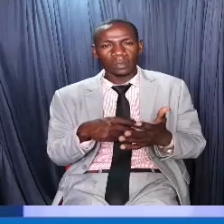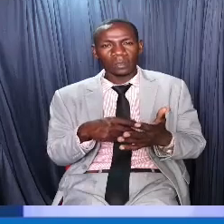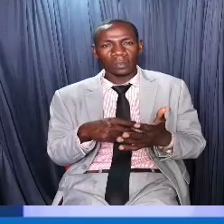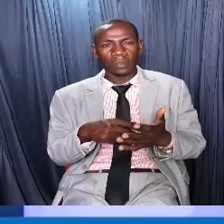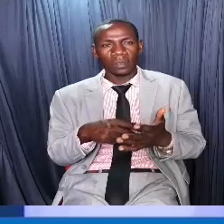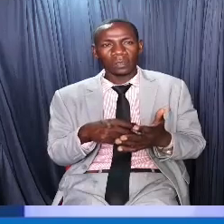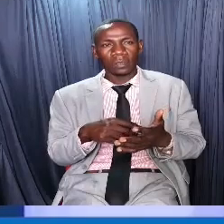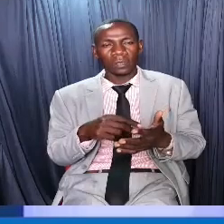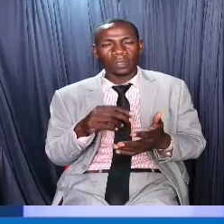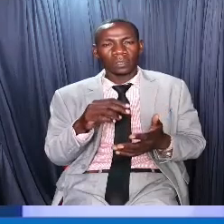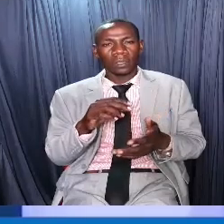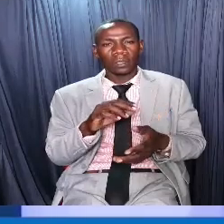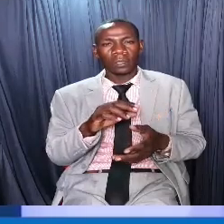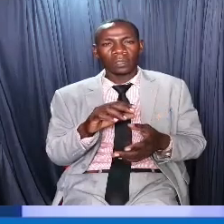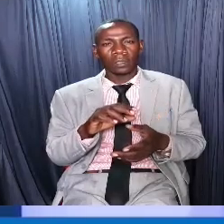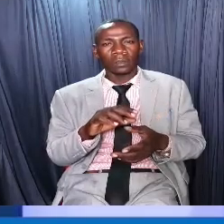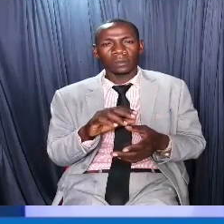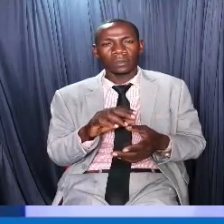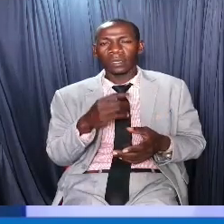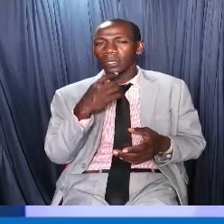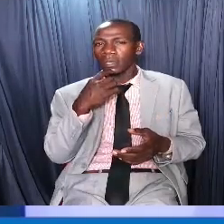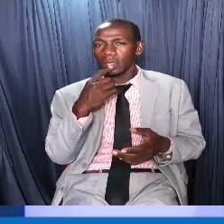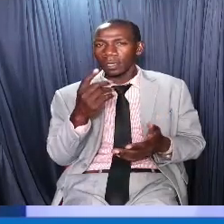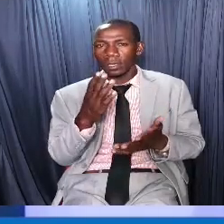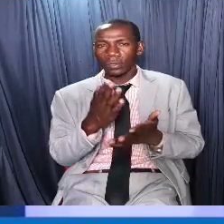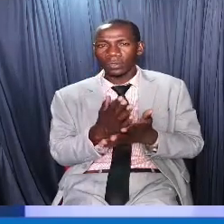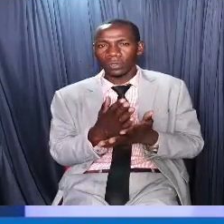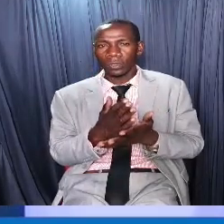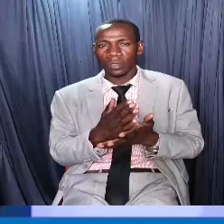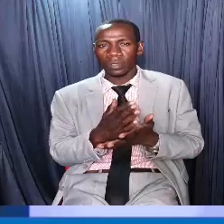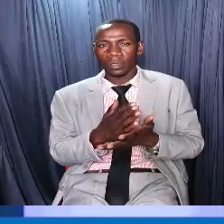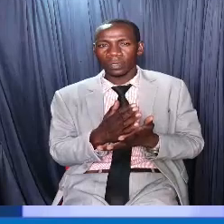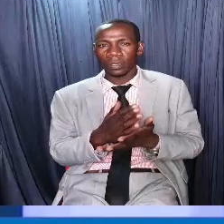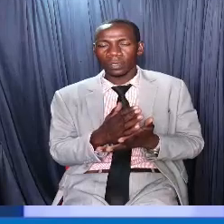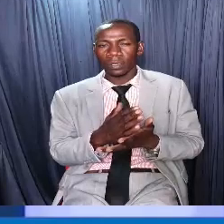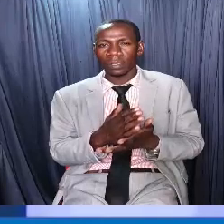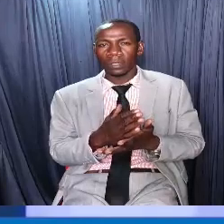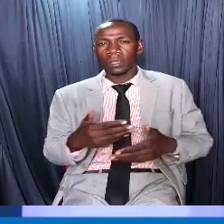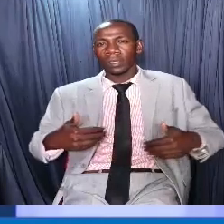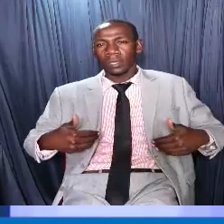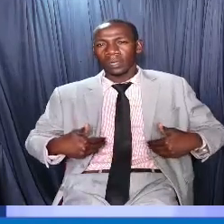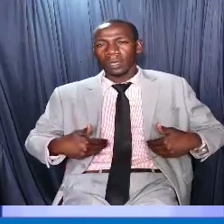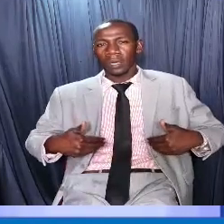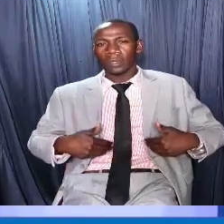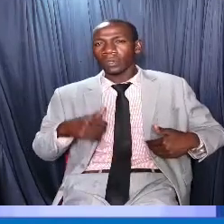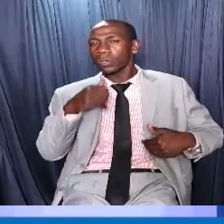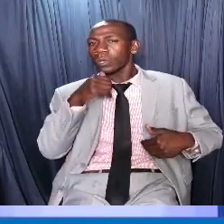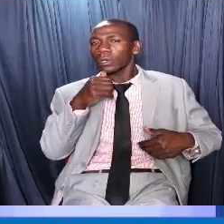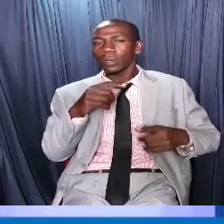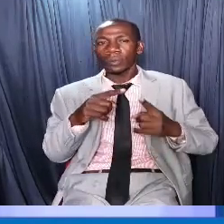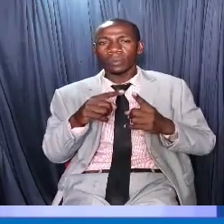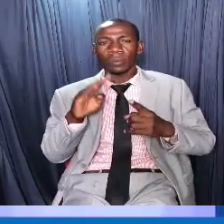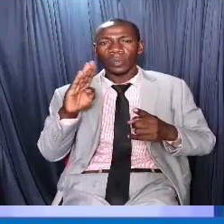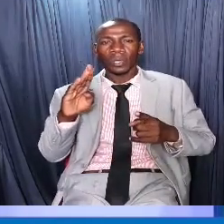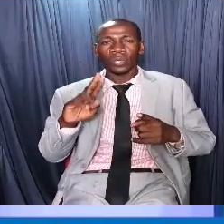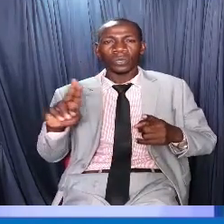Mhubiri 8:11. Ndio mimi nawaambia kweli mimi. That's why I tell you the truth. Vijana msizoe uovu. Boys and girls